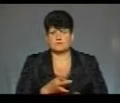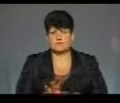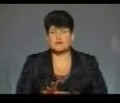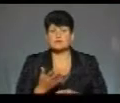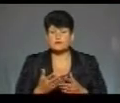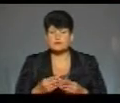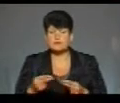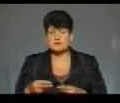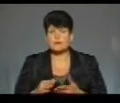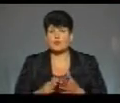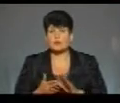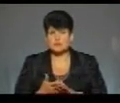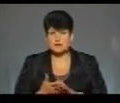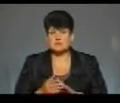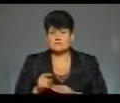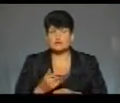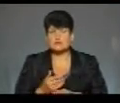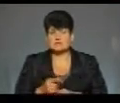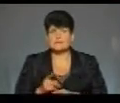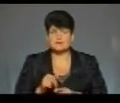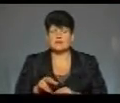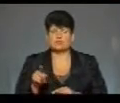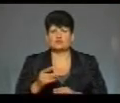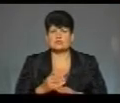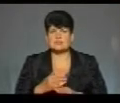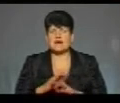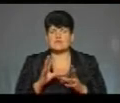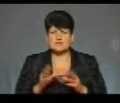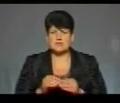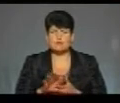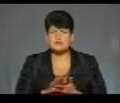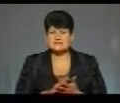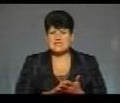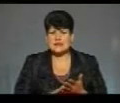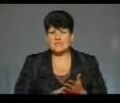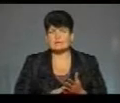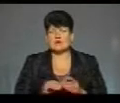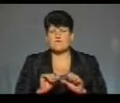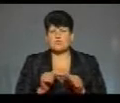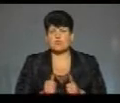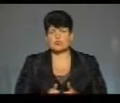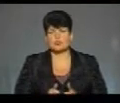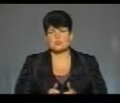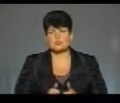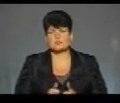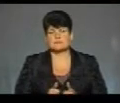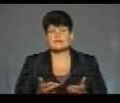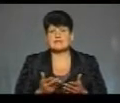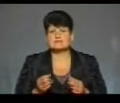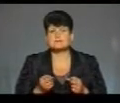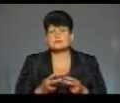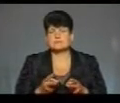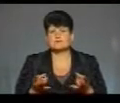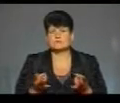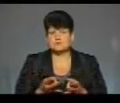заключив контракт з цією частиною, то він піде в цю частину. А так, взагалі, по заявкам командирів військових частин формуються, які фахівці потрібні.